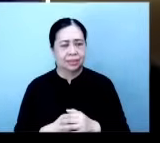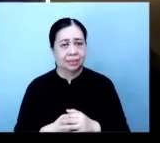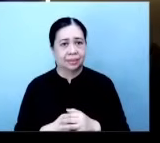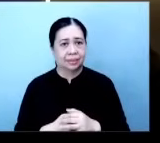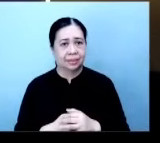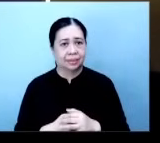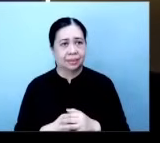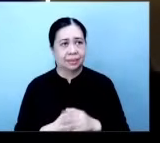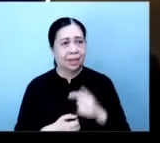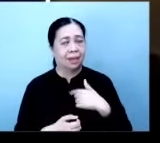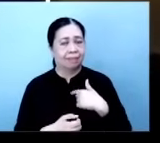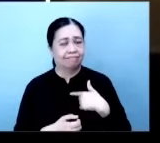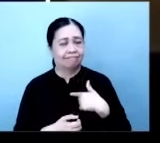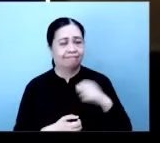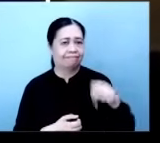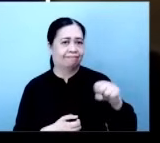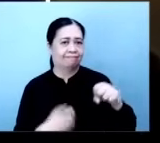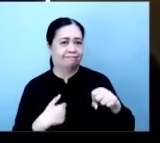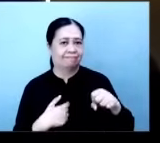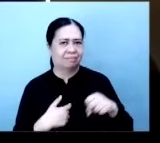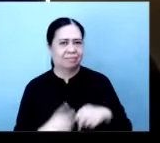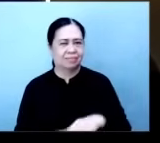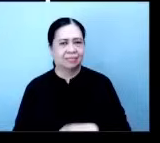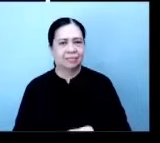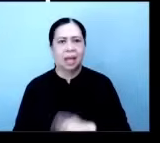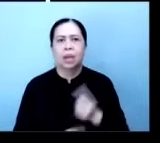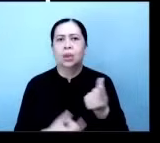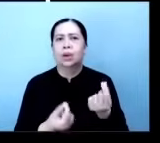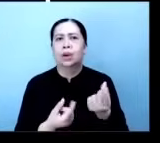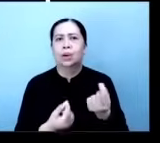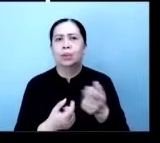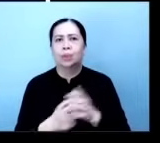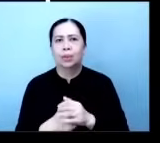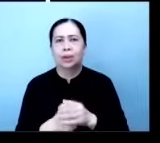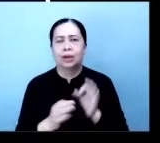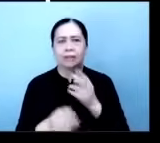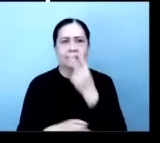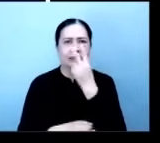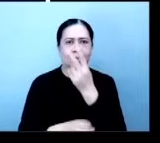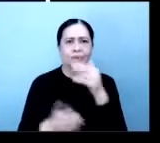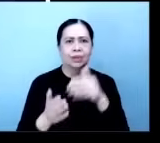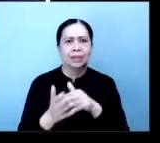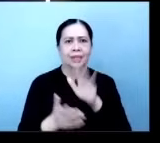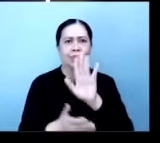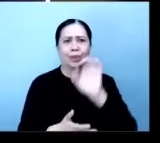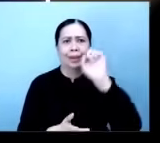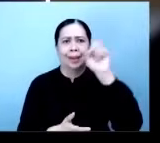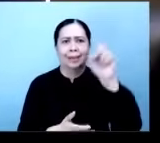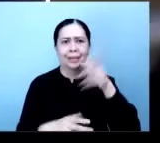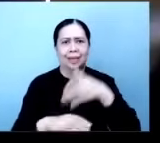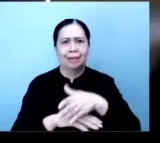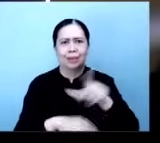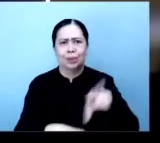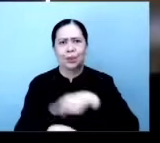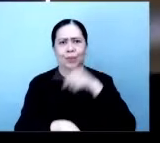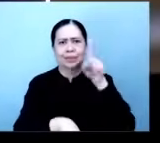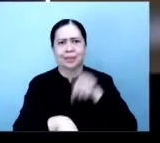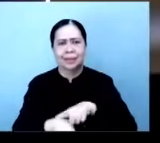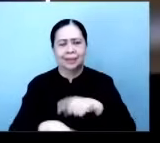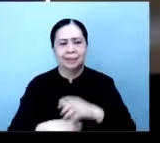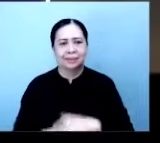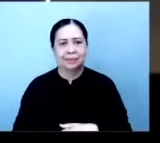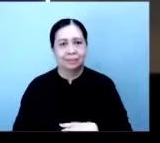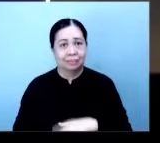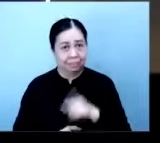Ako nga po. Anong gagawin mo pag nakita mo ulit ang ex mo after a long time?